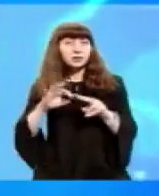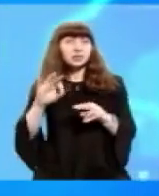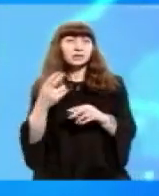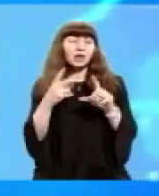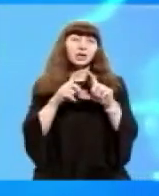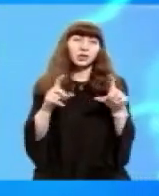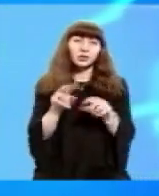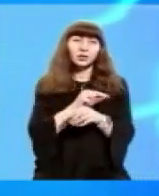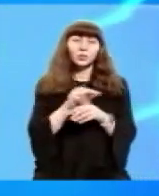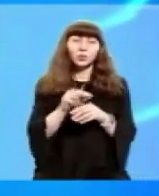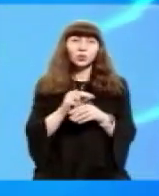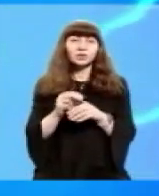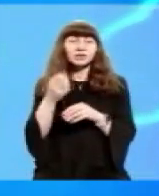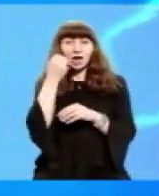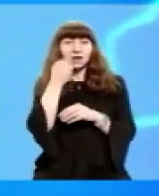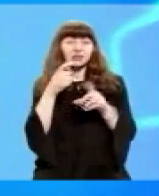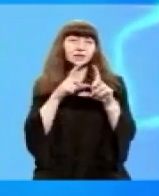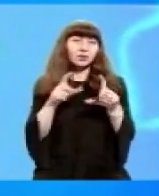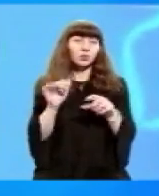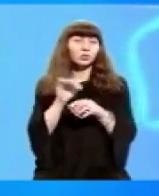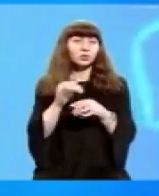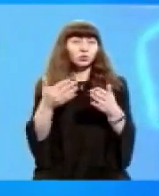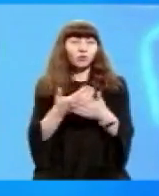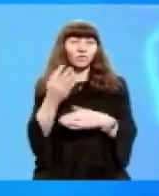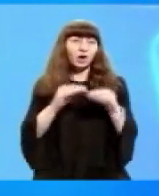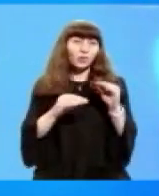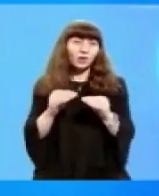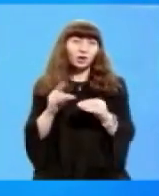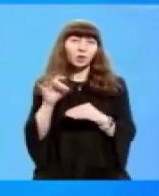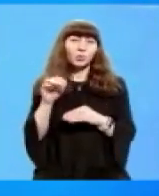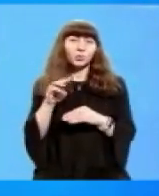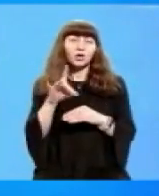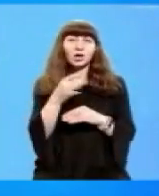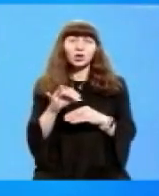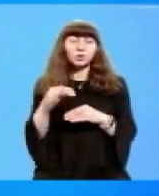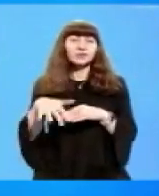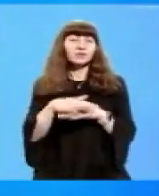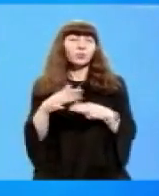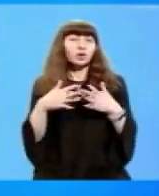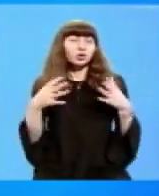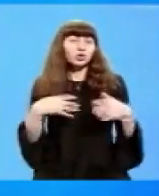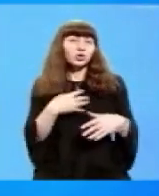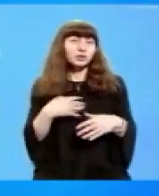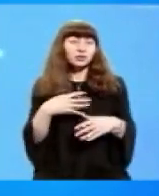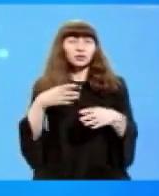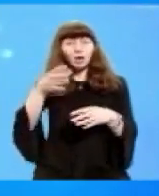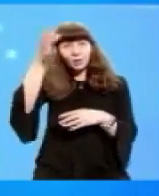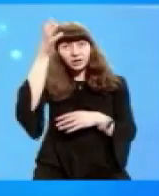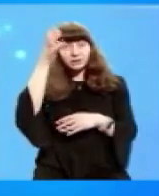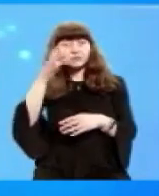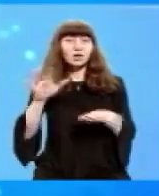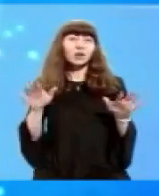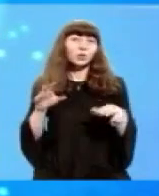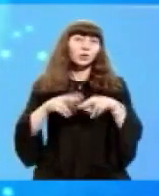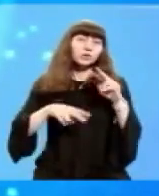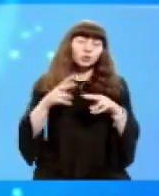социальных объектов, реконструкция заброшенных зданий, установка новейшего оборудования в коммунальной сфере. Особое значение уделят образованию. Так, в